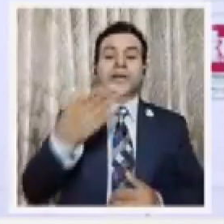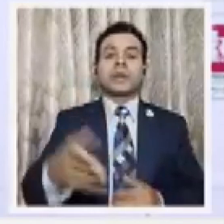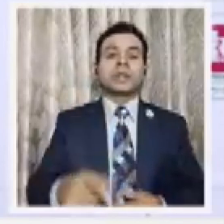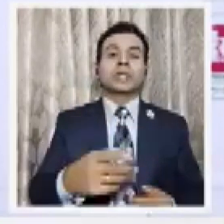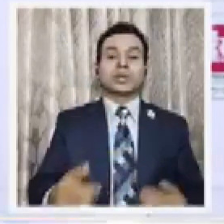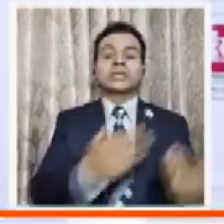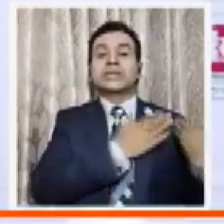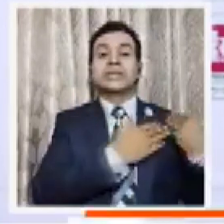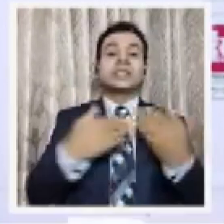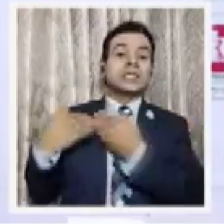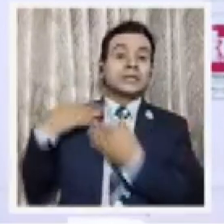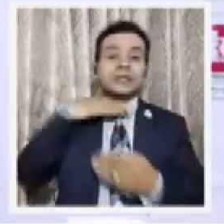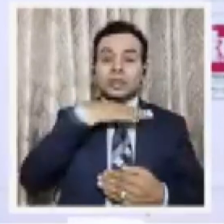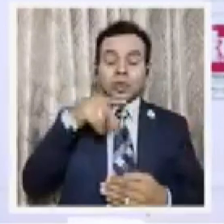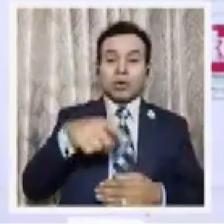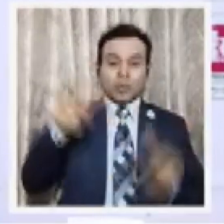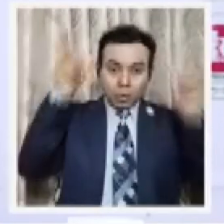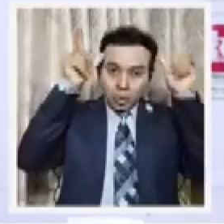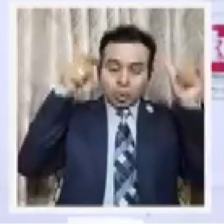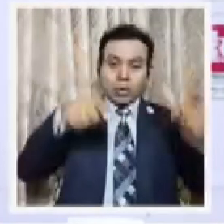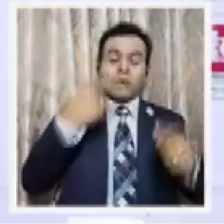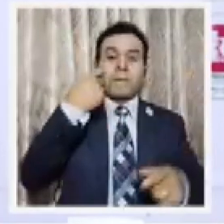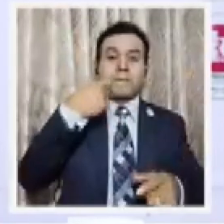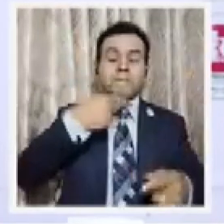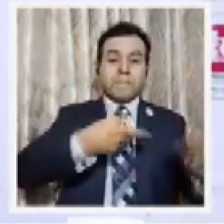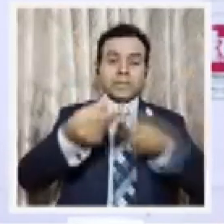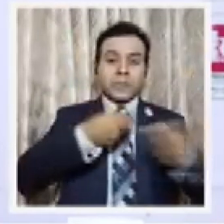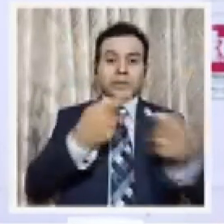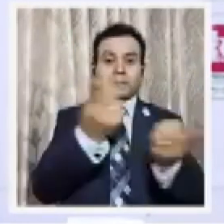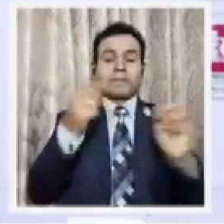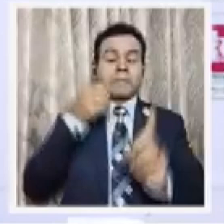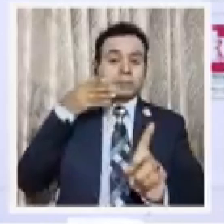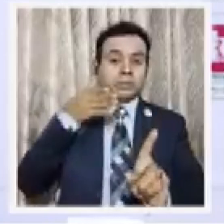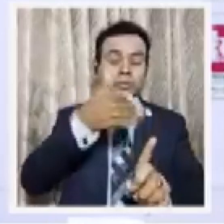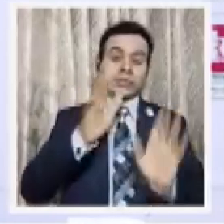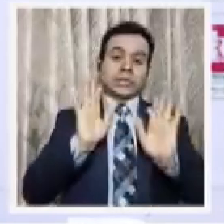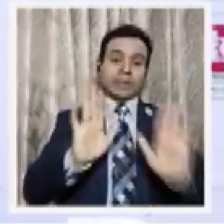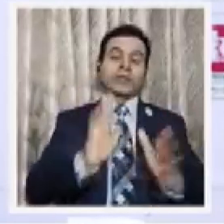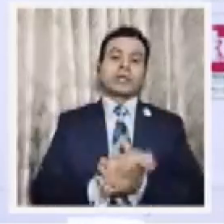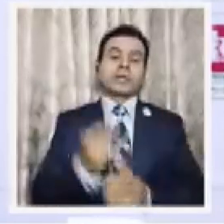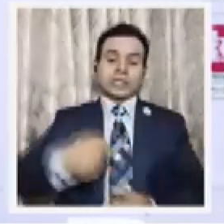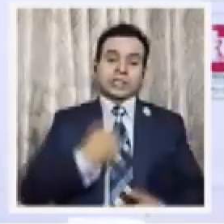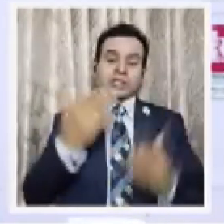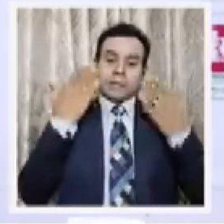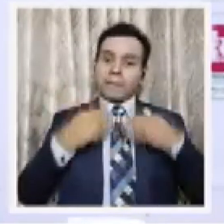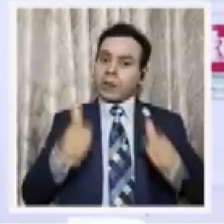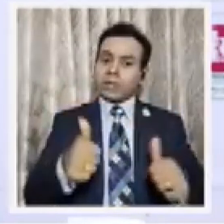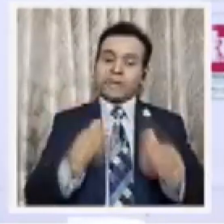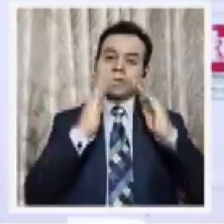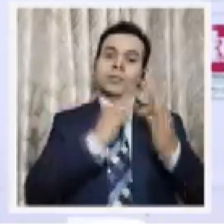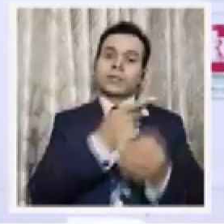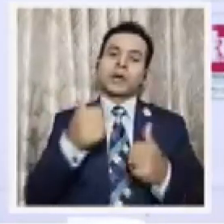ঈদ উপলক্ষে গরুর হাটের যে নীতিমালা বা নিয়ম স্বাস্থ্যবিধি বলা হয়েছে, সেই স্বাস্থ্যবিধিগুলি সর্বাত্মকভাবে মেনে